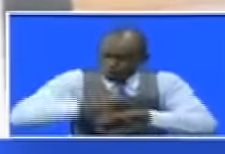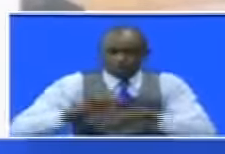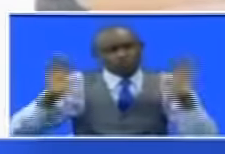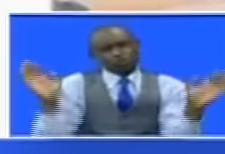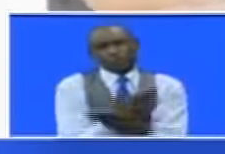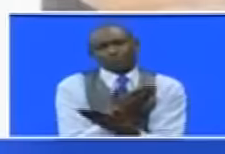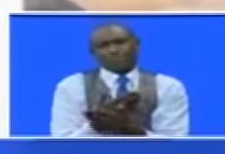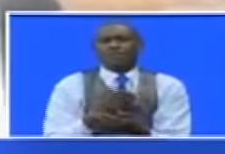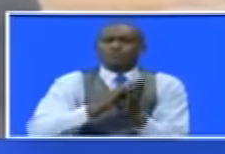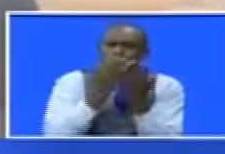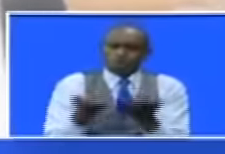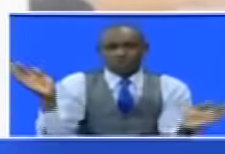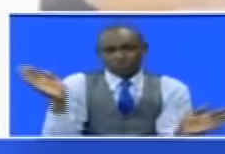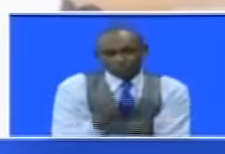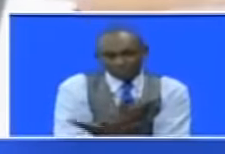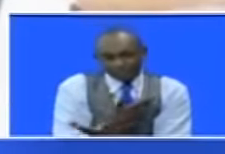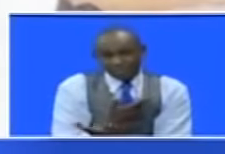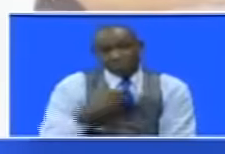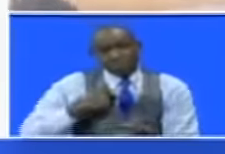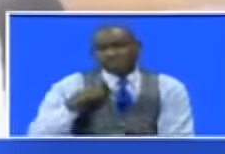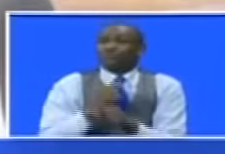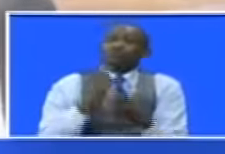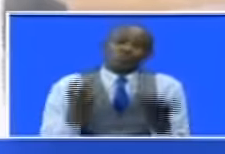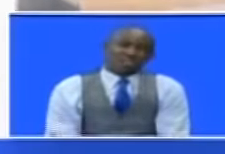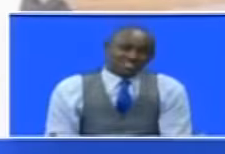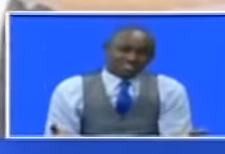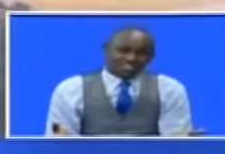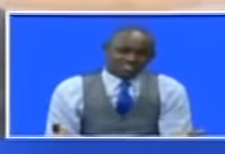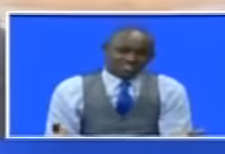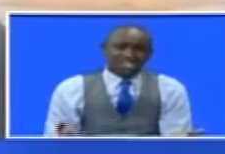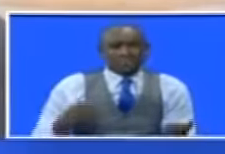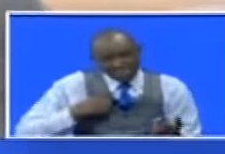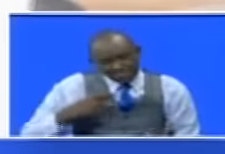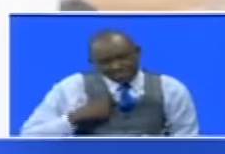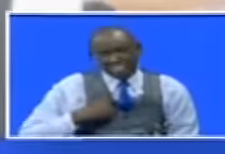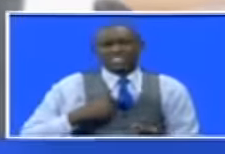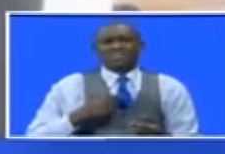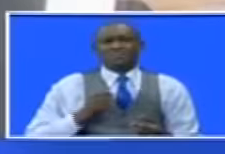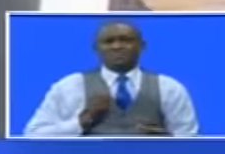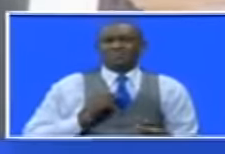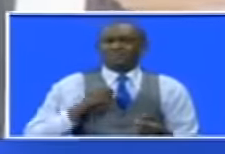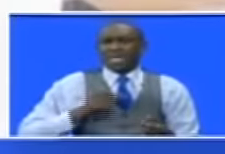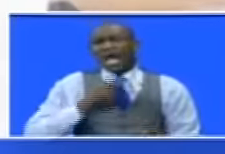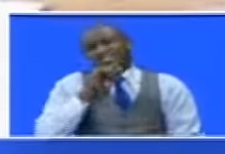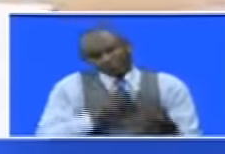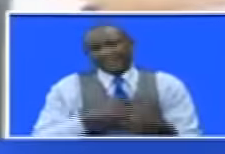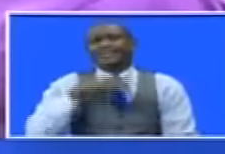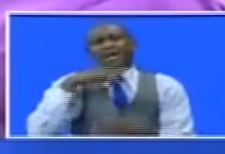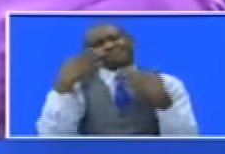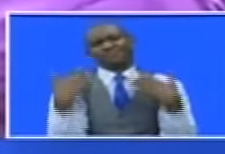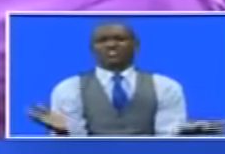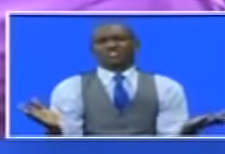mimi, makitabu naenda. Mimi sasa nitafanya nini? Na mimi ni bibi yangu, mimi bwanangu